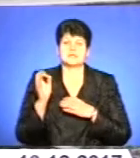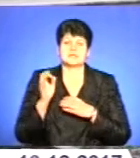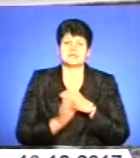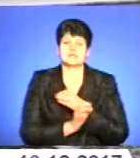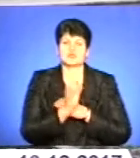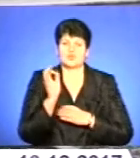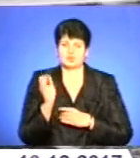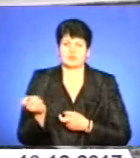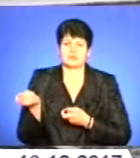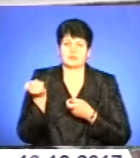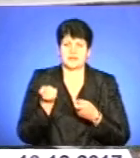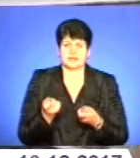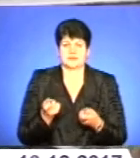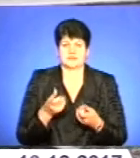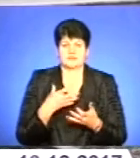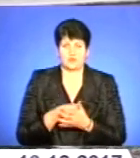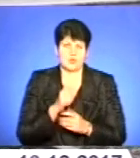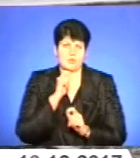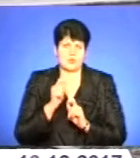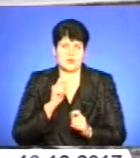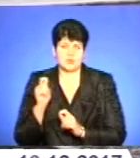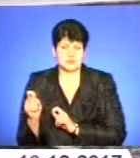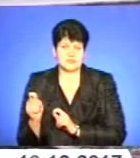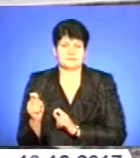на захід, привезли свої подарунки, привезли